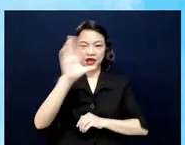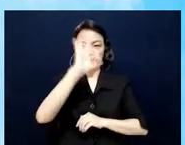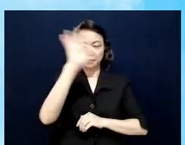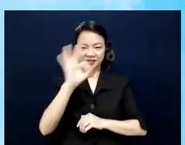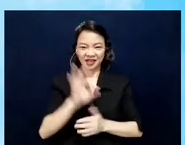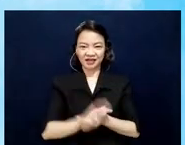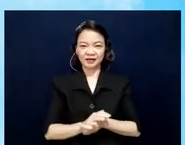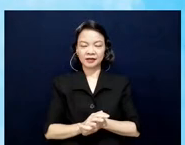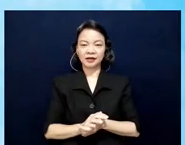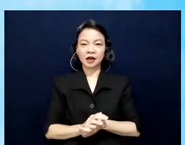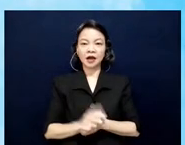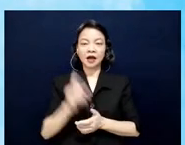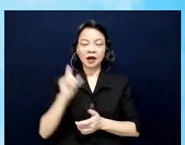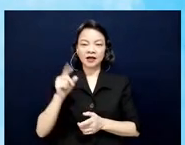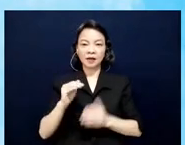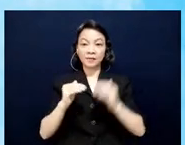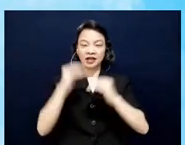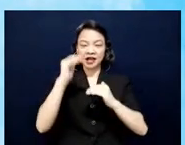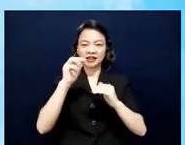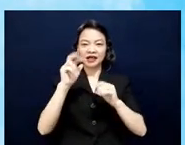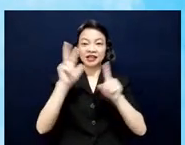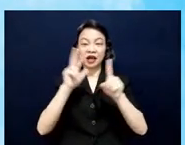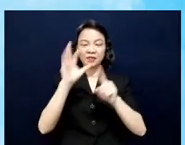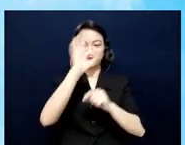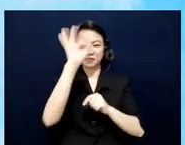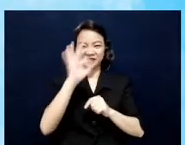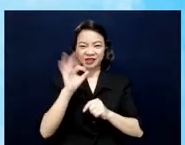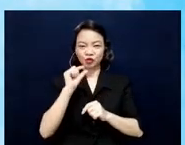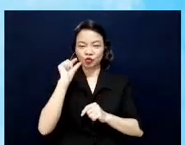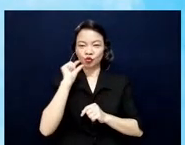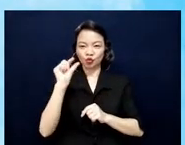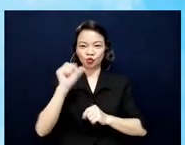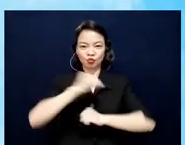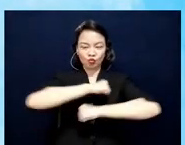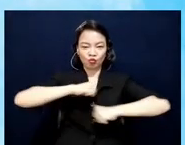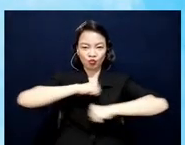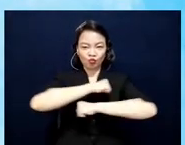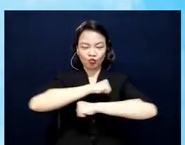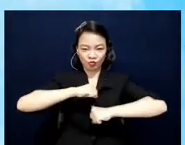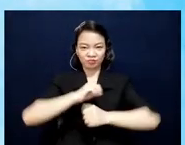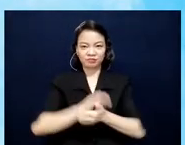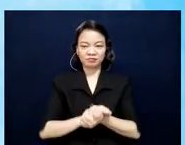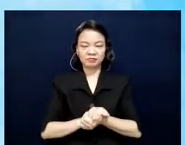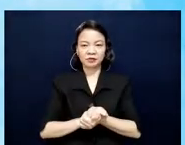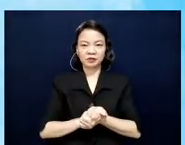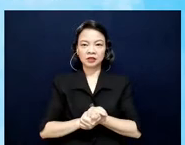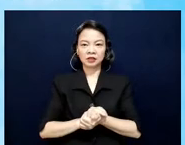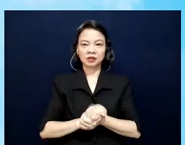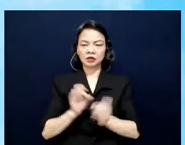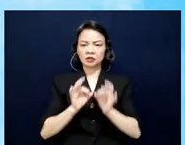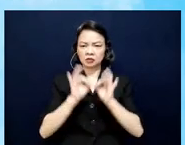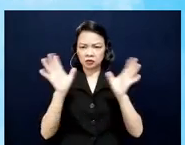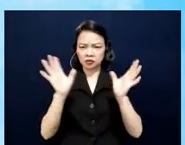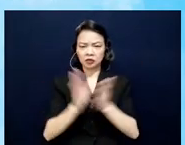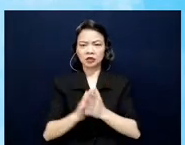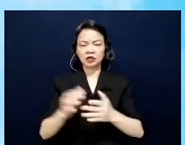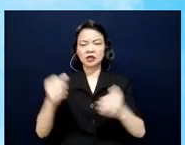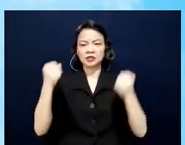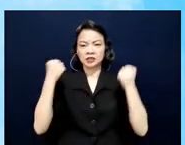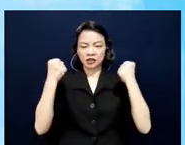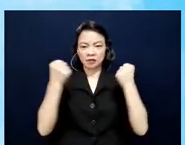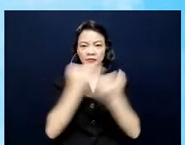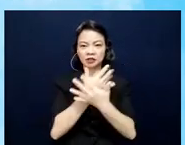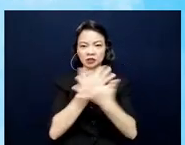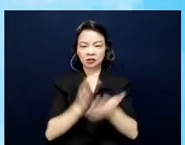aktif berolahraga setiap harinya. Kemudian akses ke layanan kesehatan remaja juga meningkat sekitar